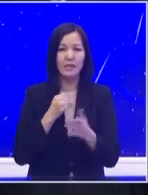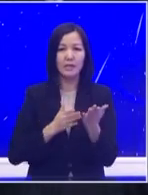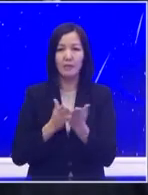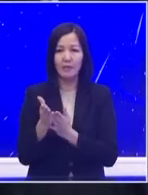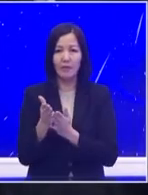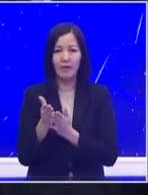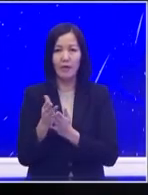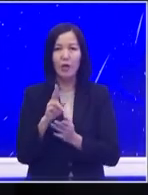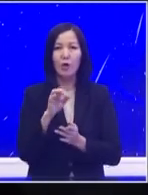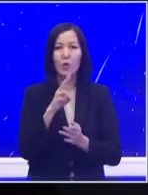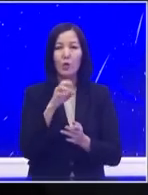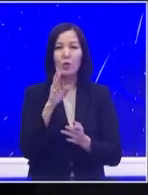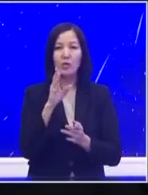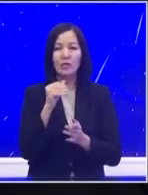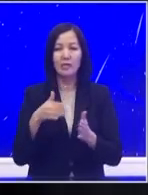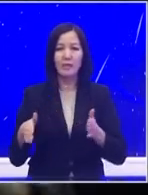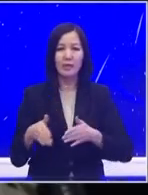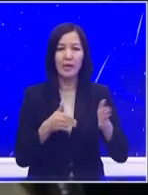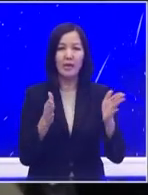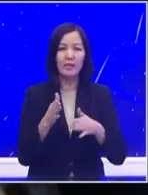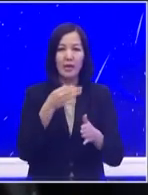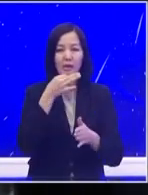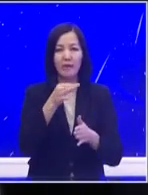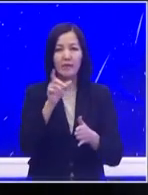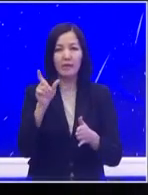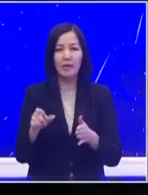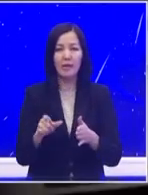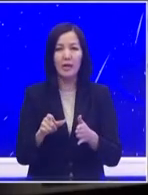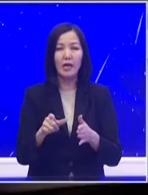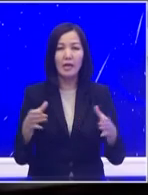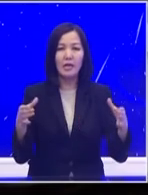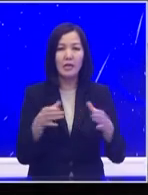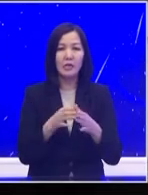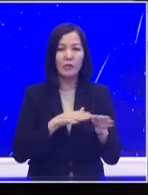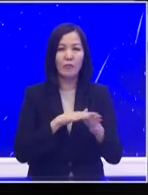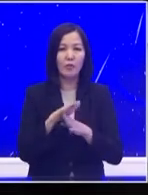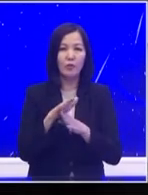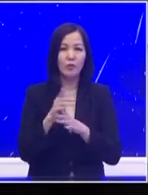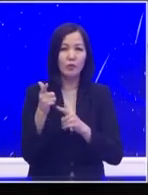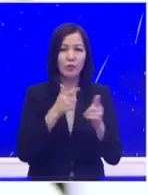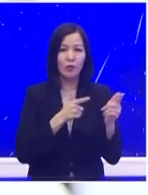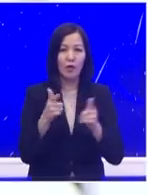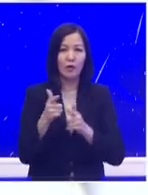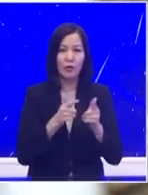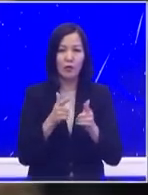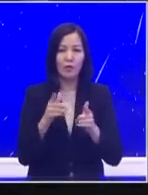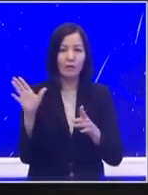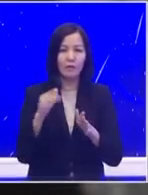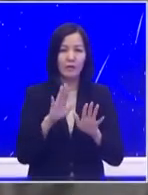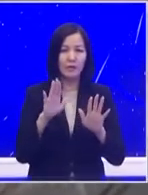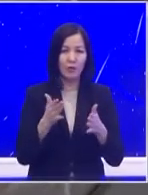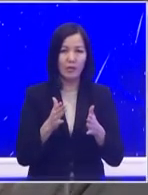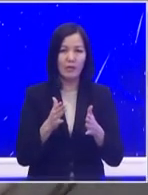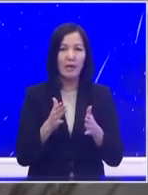направлениях и на Кульджинском тракте. По словам ответственных лиц, личный состав полностью проинструктирован и готов к любой